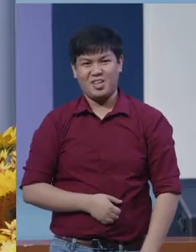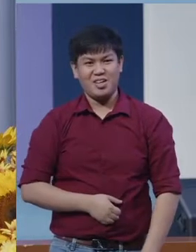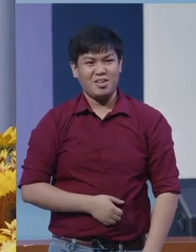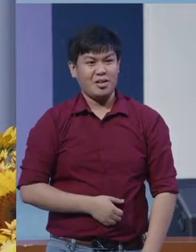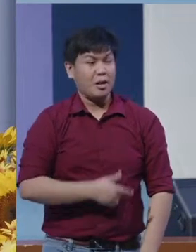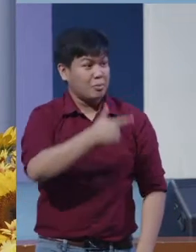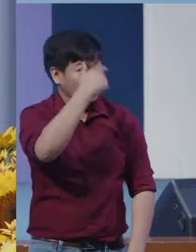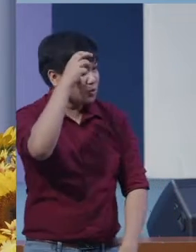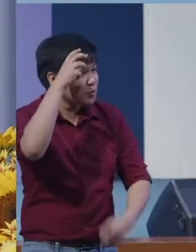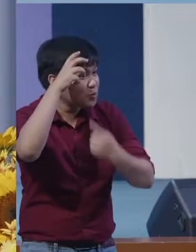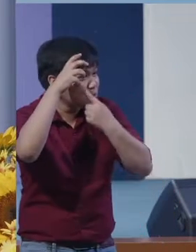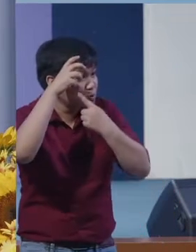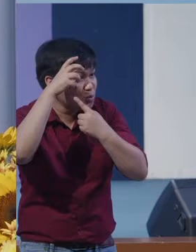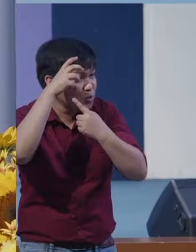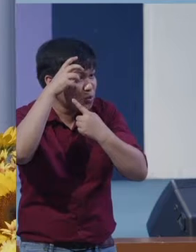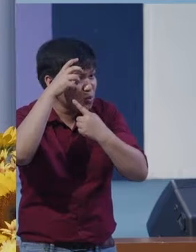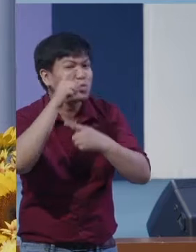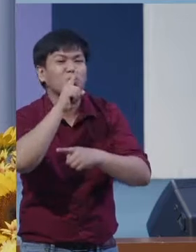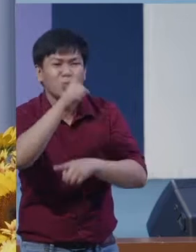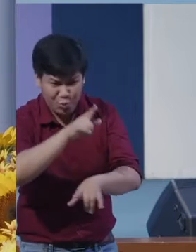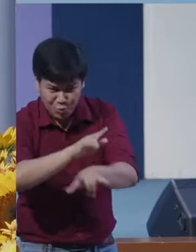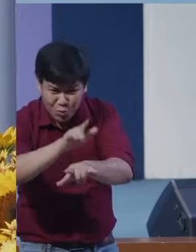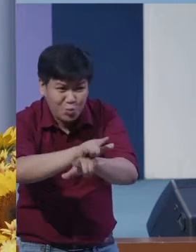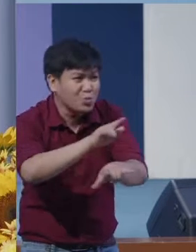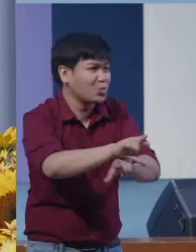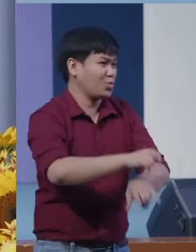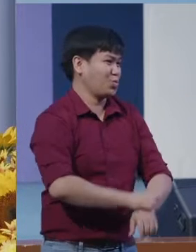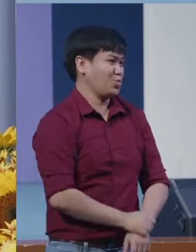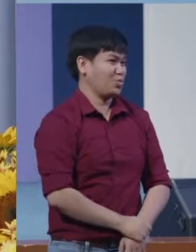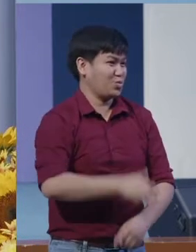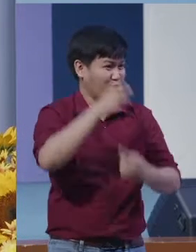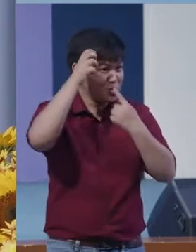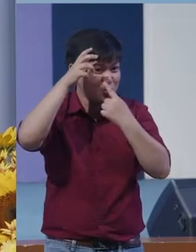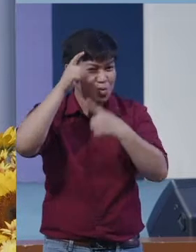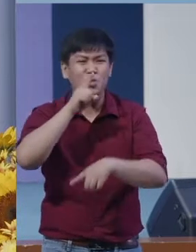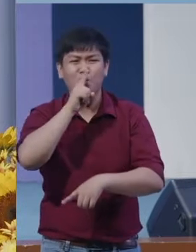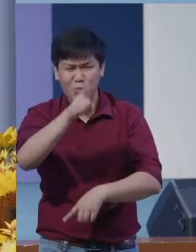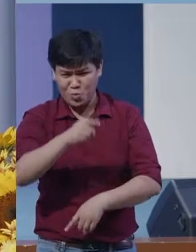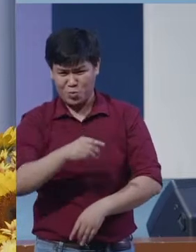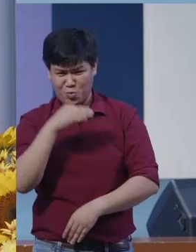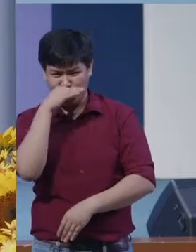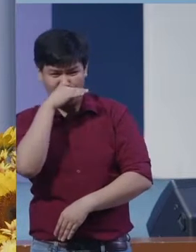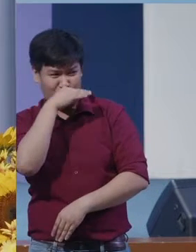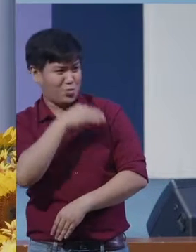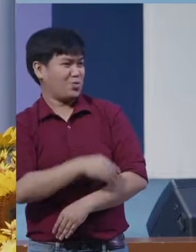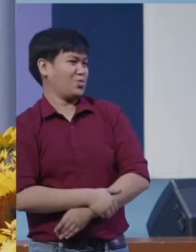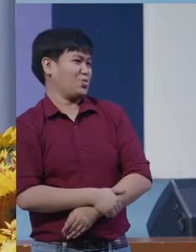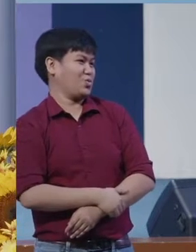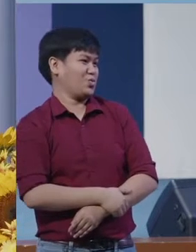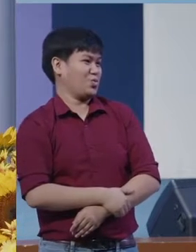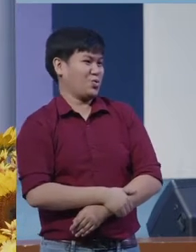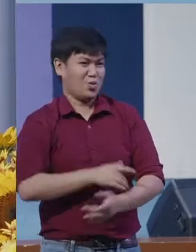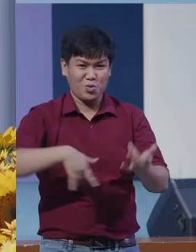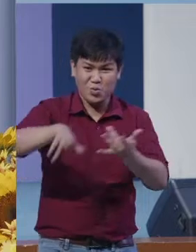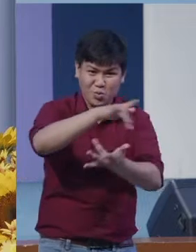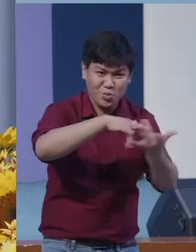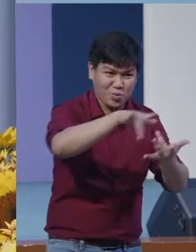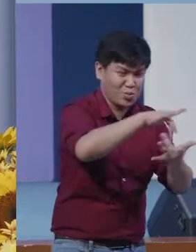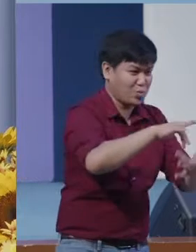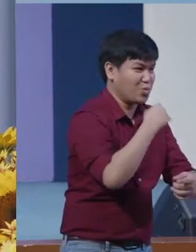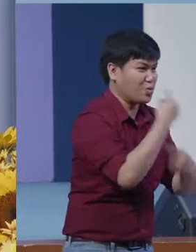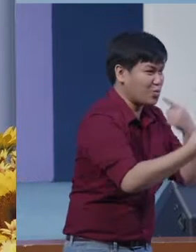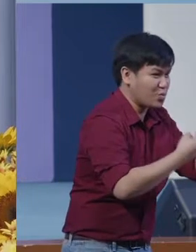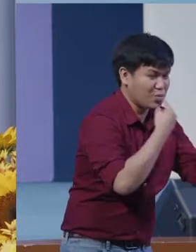fake news, ay diablo. You shall not go around as a slanderer among